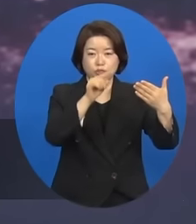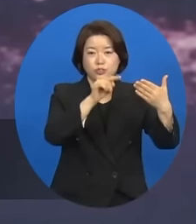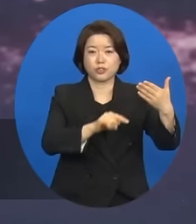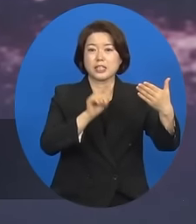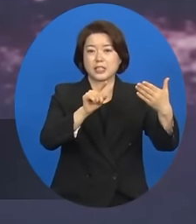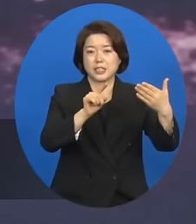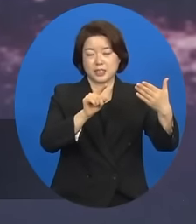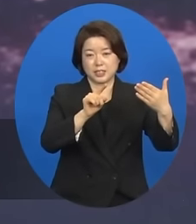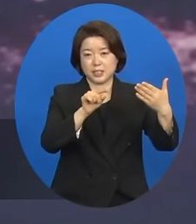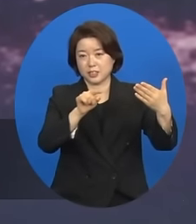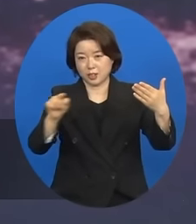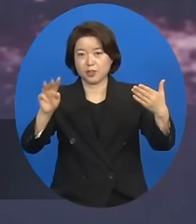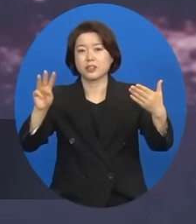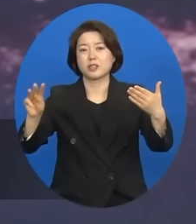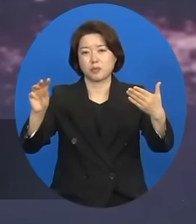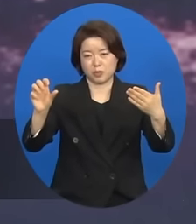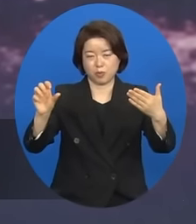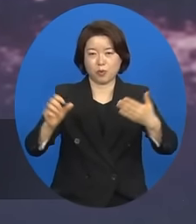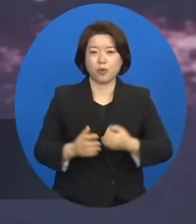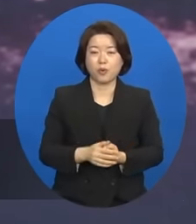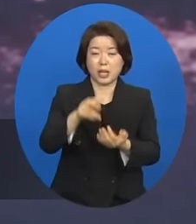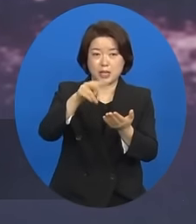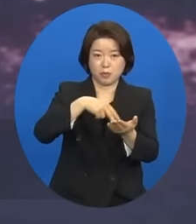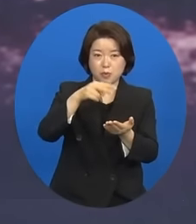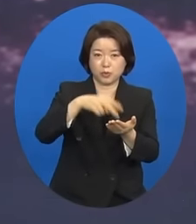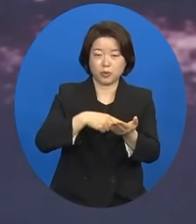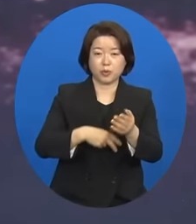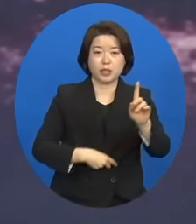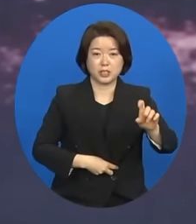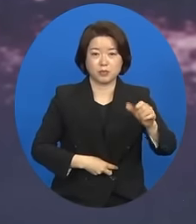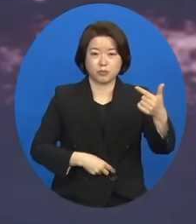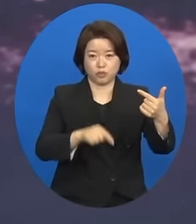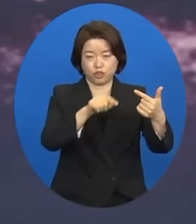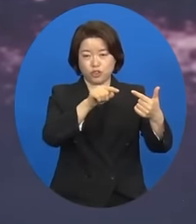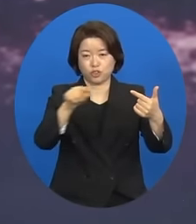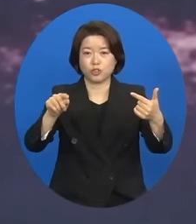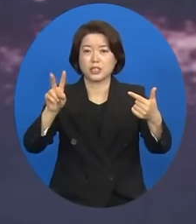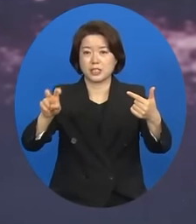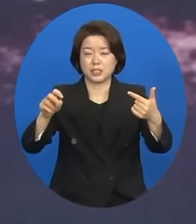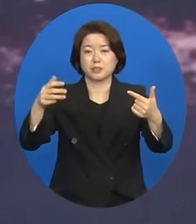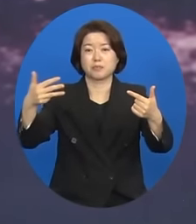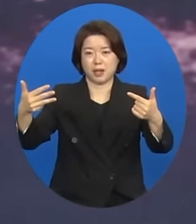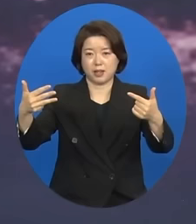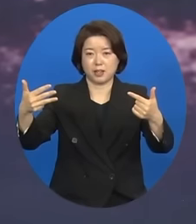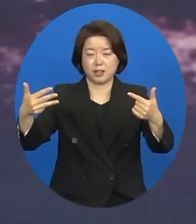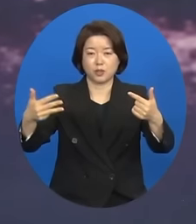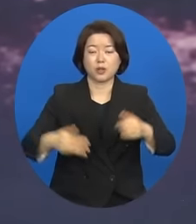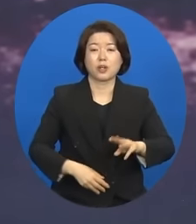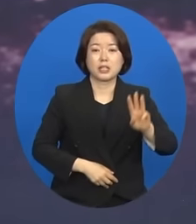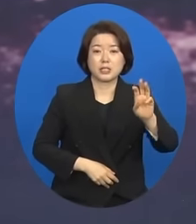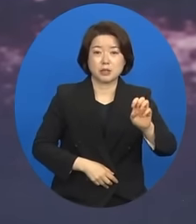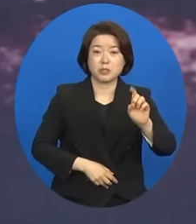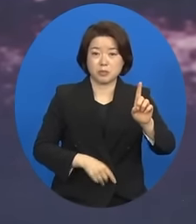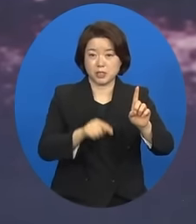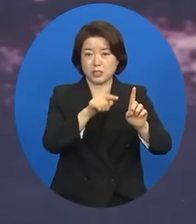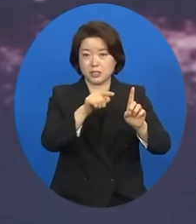29장 1절에서 35절 있데 봉독을 16절에서 28절 그리고